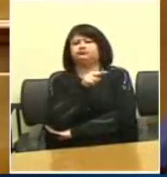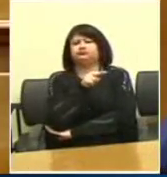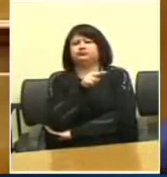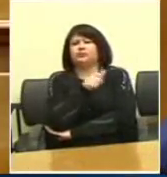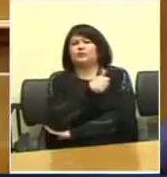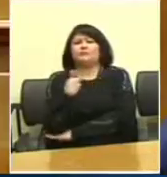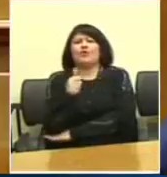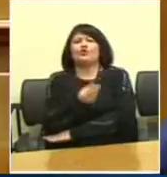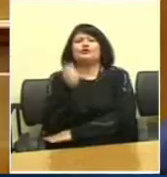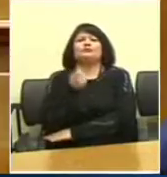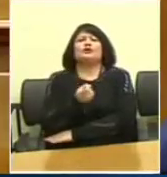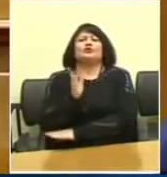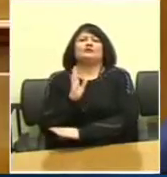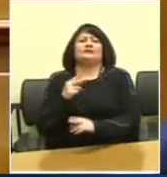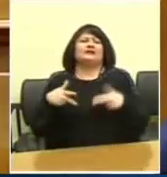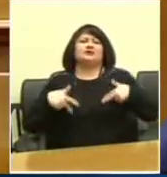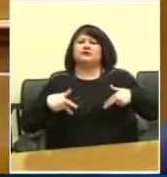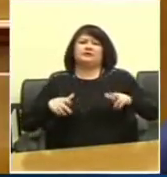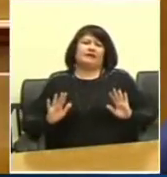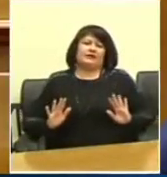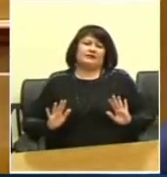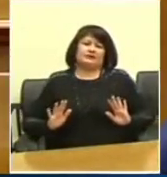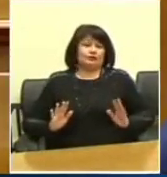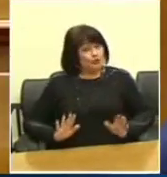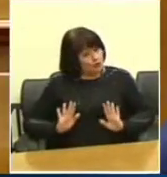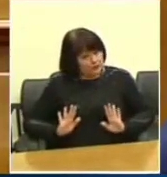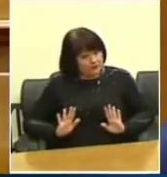απλής πλειοψηφίας ή της εκάστοτε κυβερνητικής πλειοψηφίας.